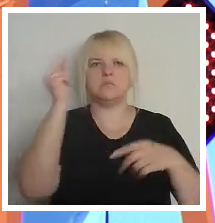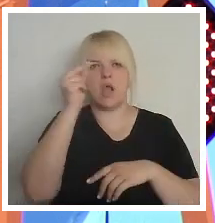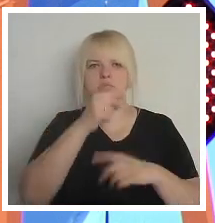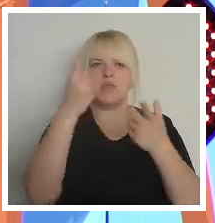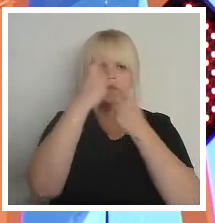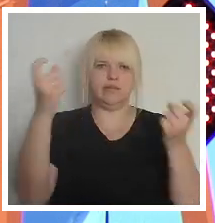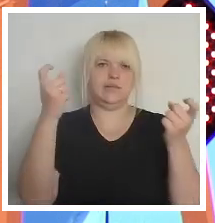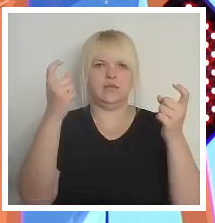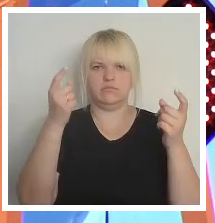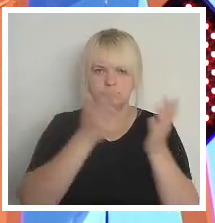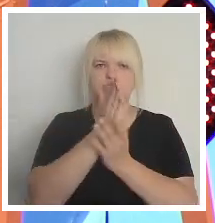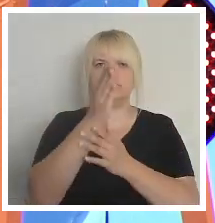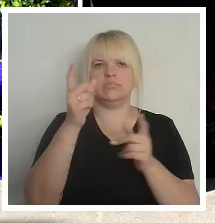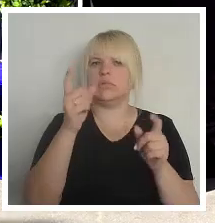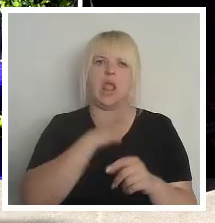tikai sēdēt uz vietas.